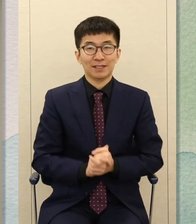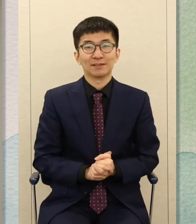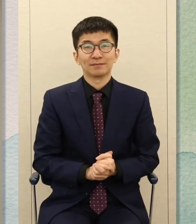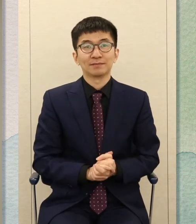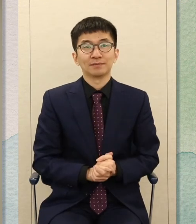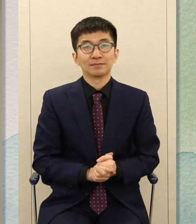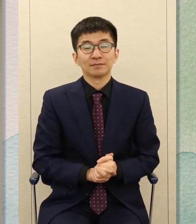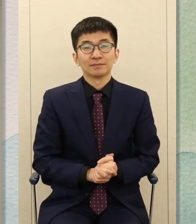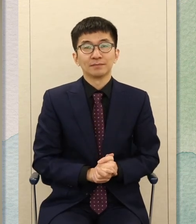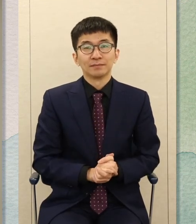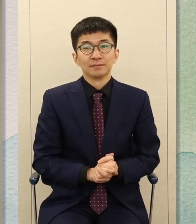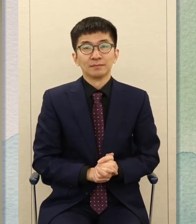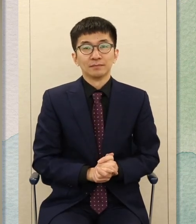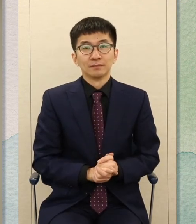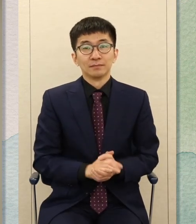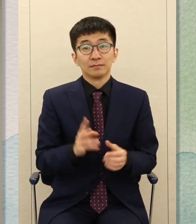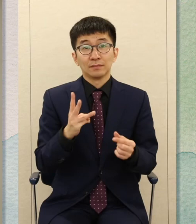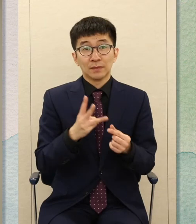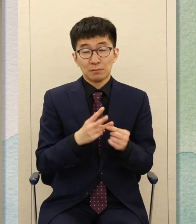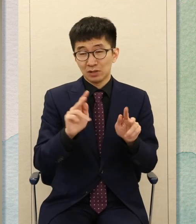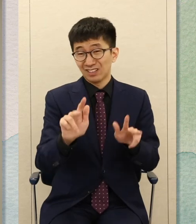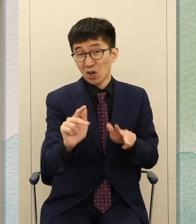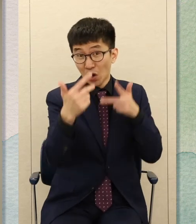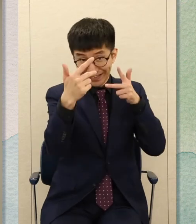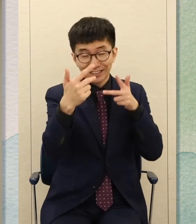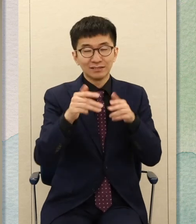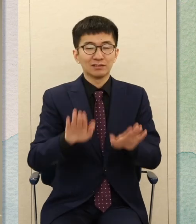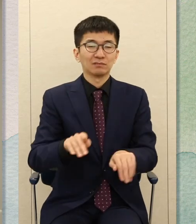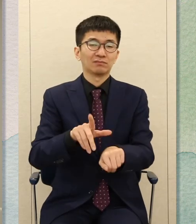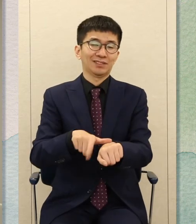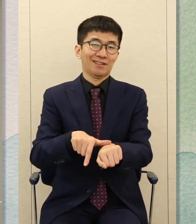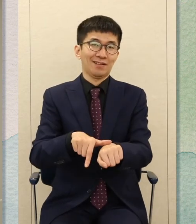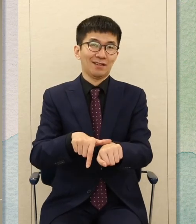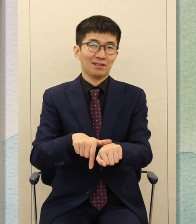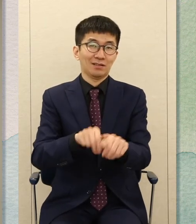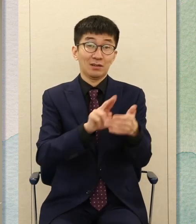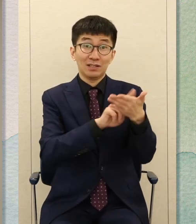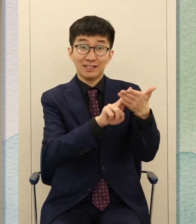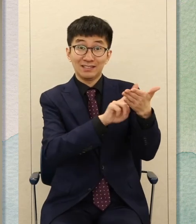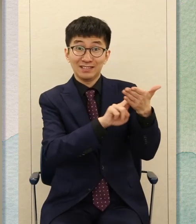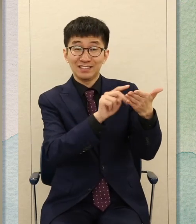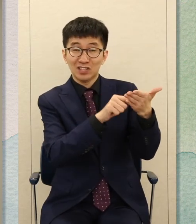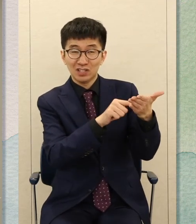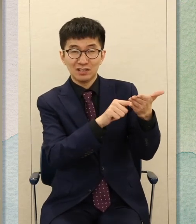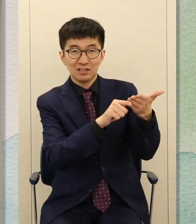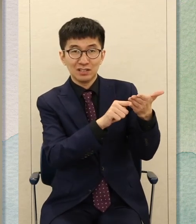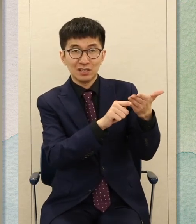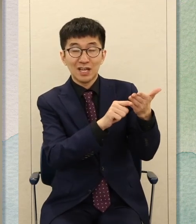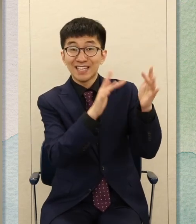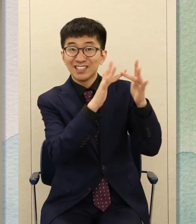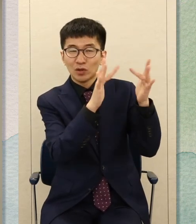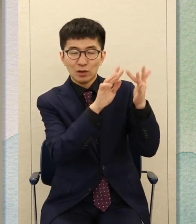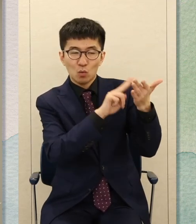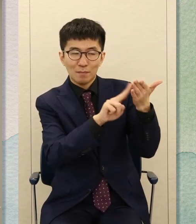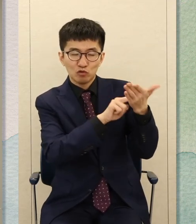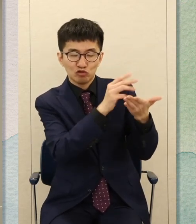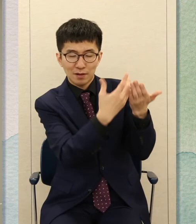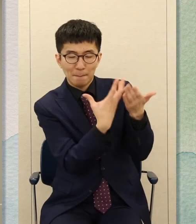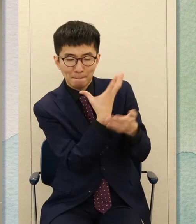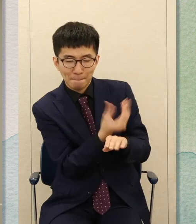예, 그 다음에 언택트 시대를 맞이해서 웹툰, 웹소설 유용량이 늘었다고 알고